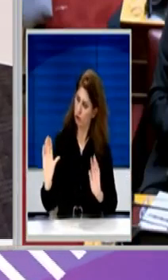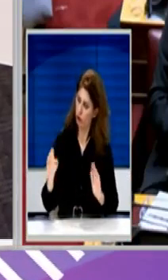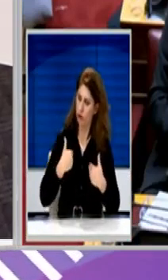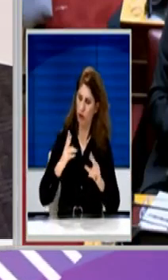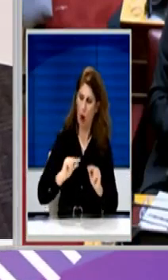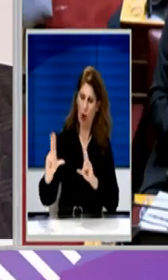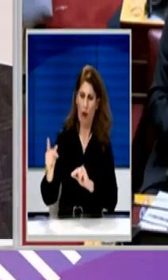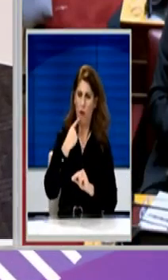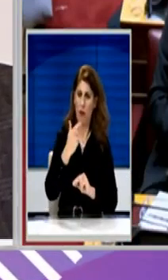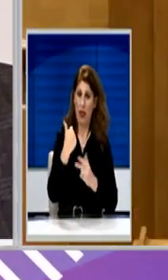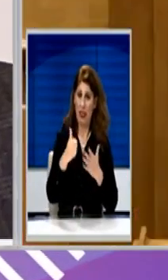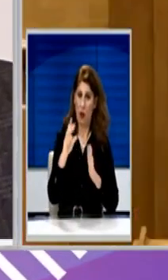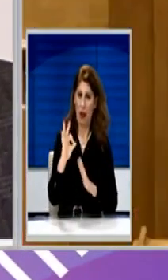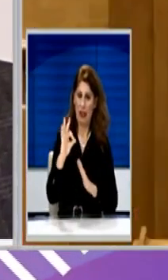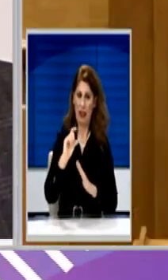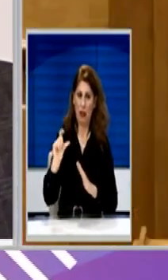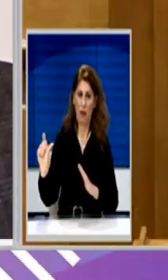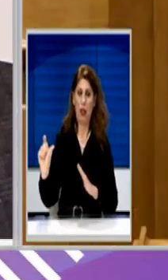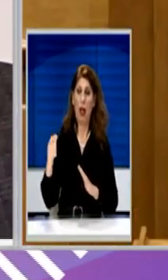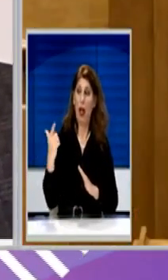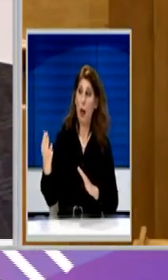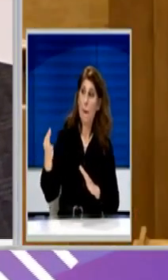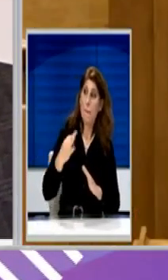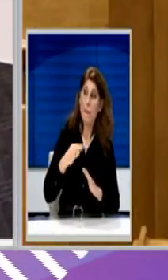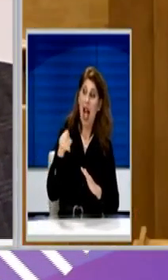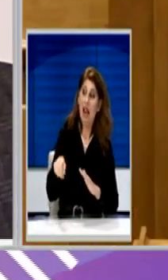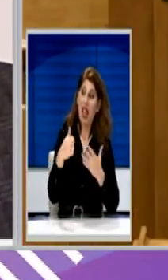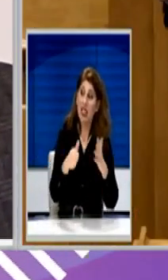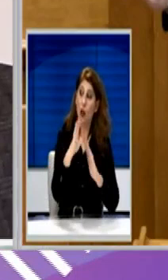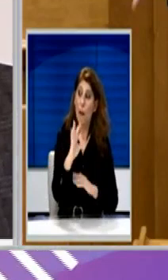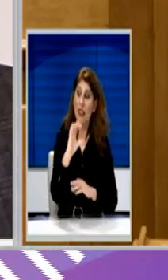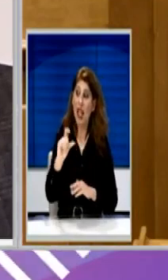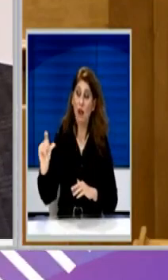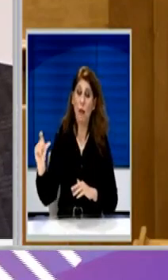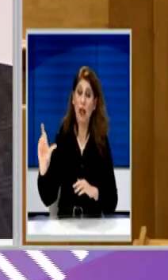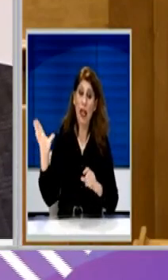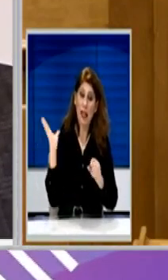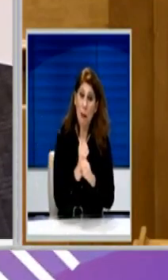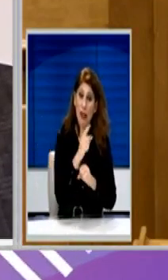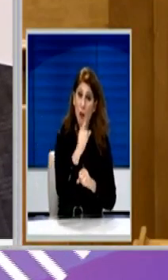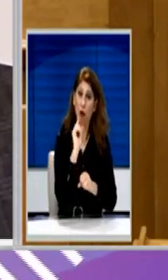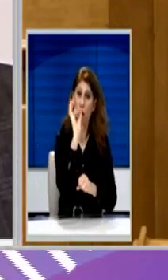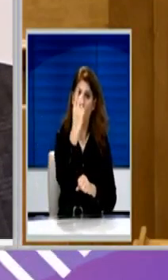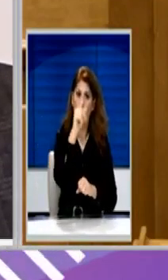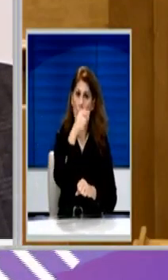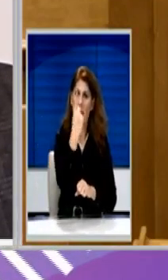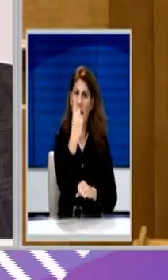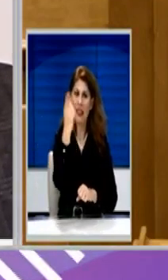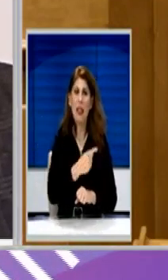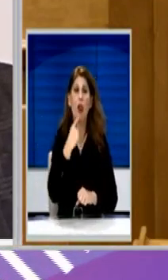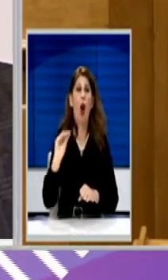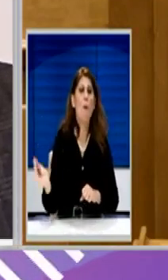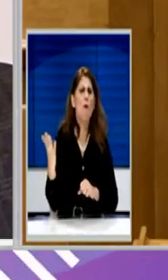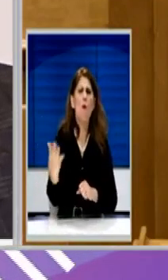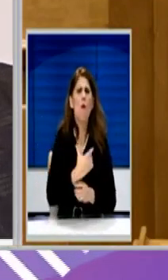στην ιστορία του ελληνικού κράτους είχαμε υπέρβαση των εσόδων κατά 9,1% και μάλιστα χωρίς να επιβληθεί νέα φορολογία. Αντίθετα με μείωση φόρων.